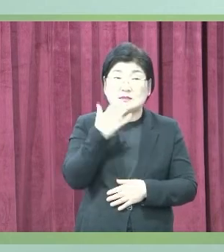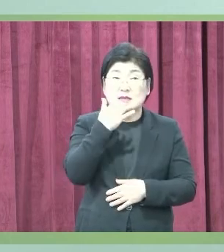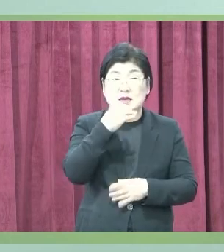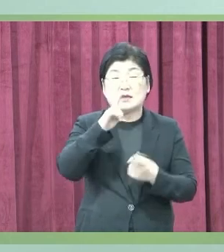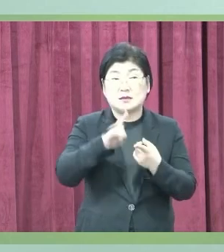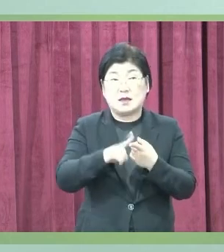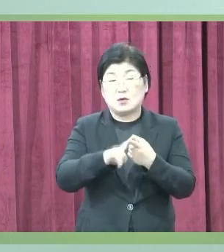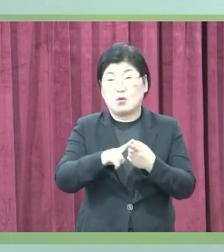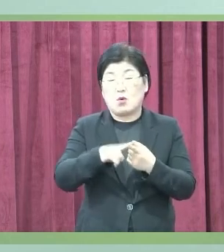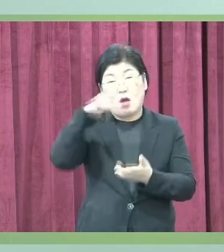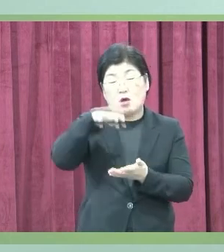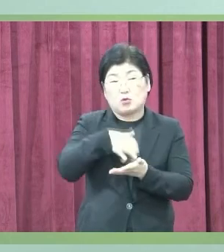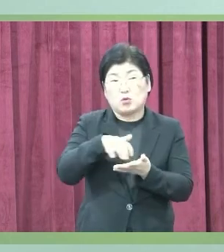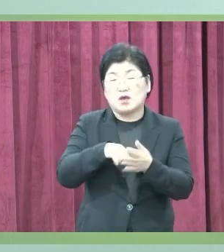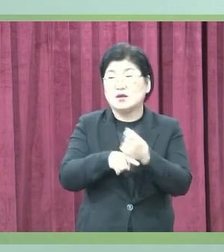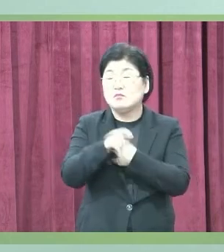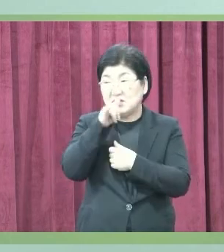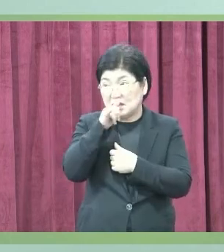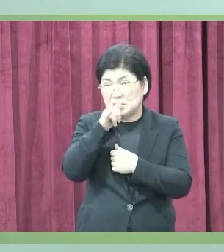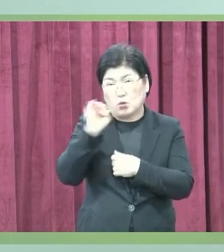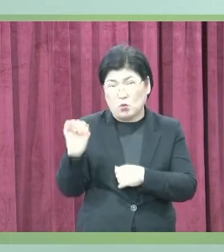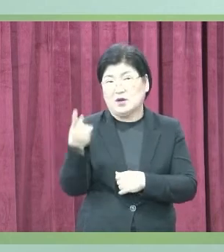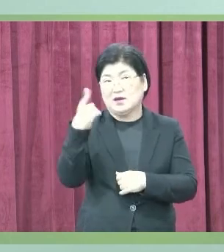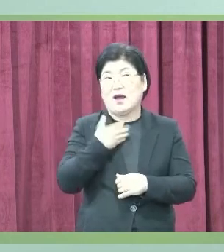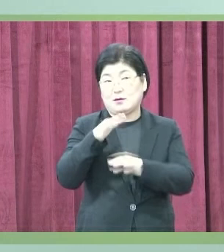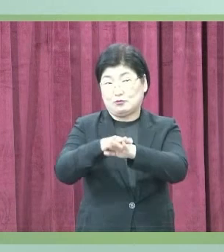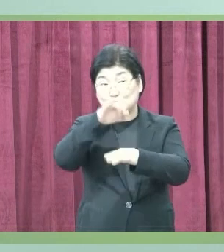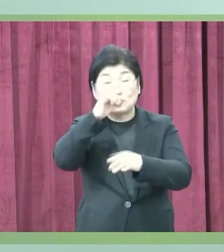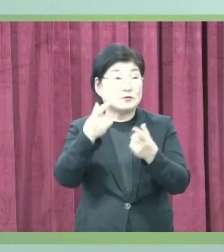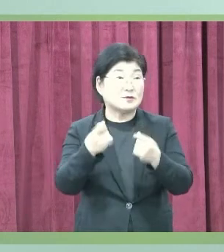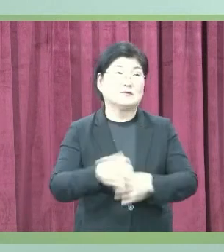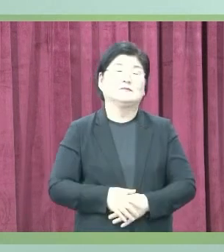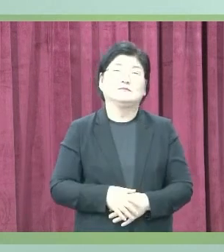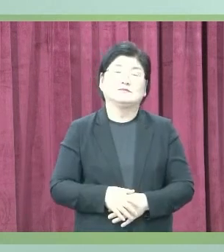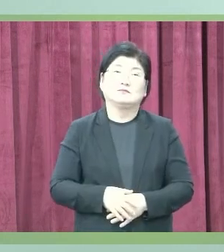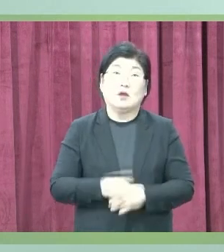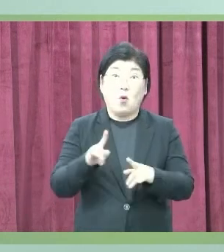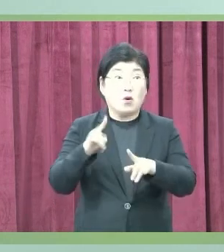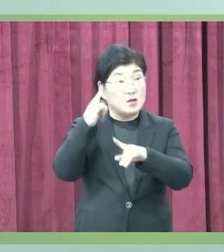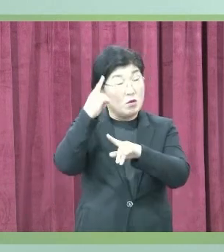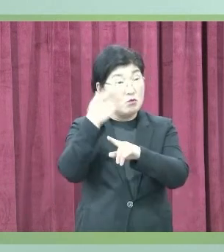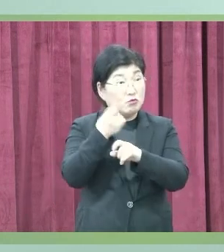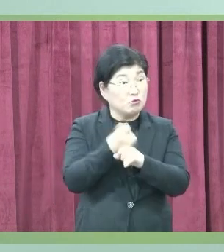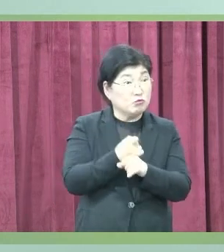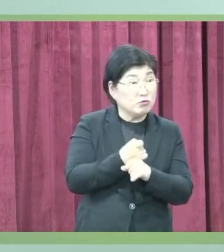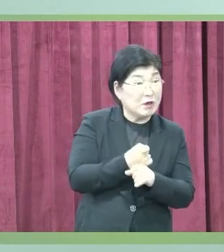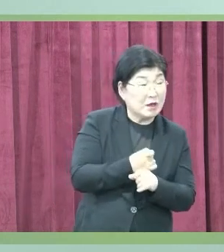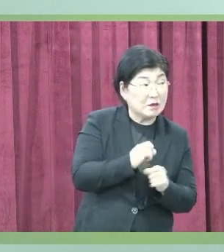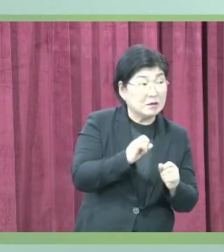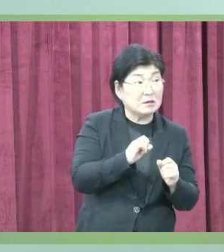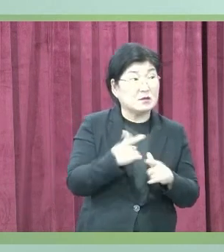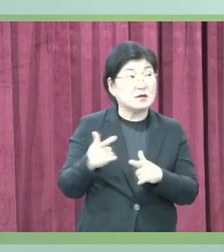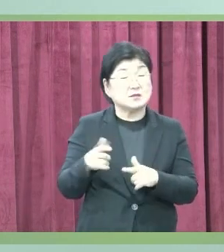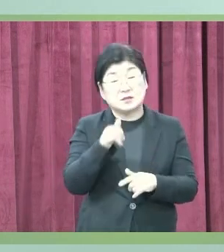부분이 통계적으로 의미 있는 변수라는 것을 참고로 말씀드리고 싶습니다. 본 연구에도 제한점이 있습니다.